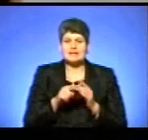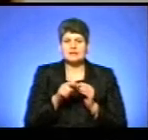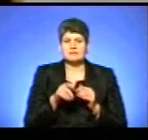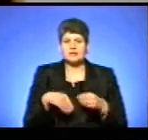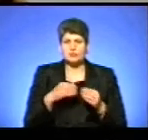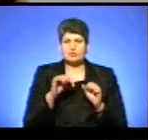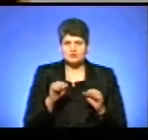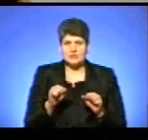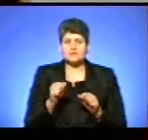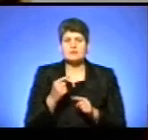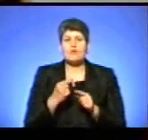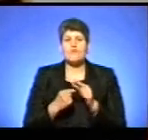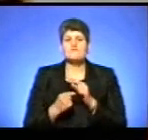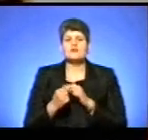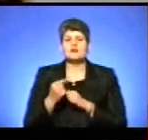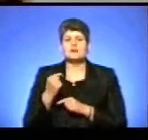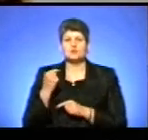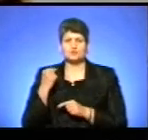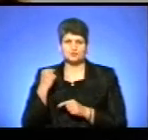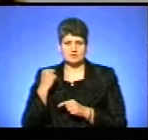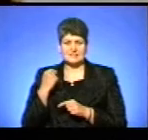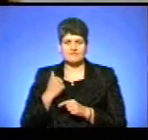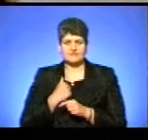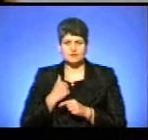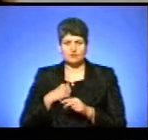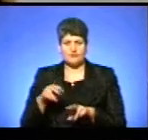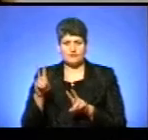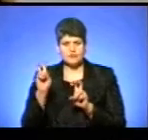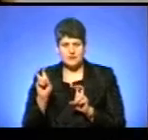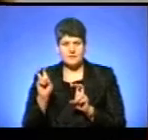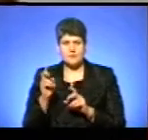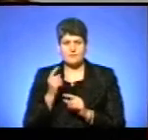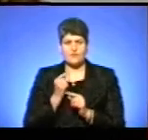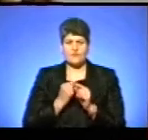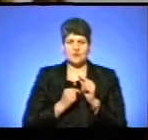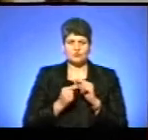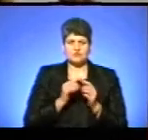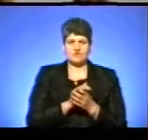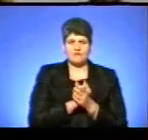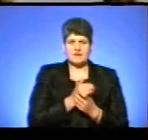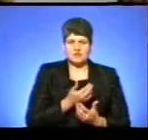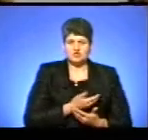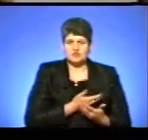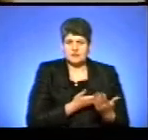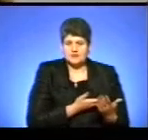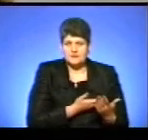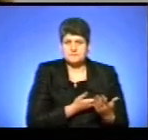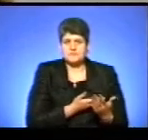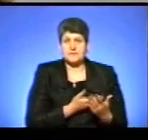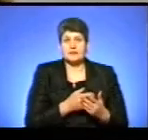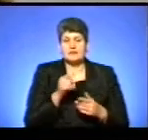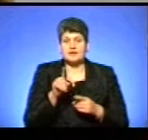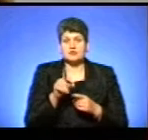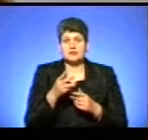можливість повернутися з військової теми, навернутися на мирне життя, на власне те, що